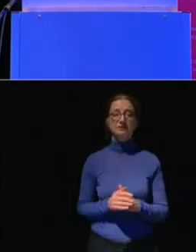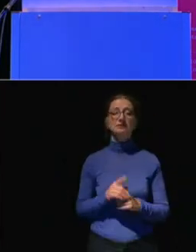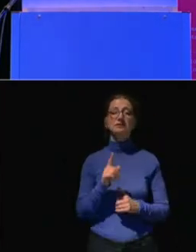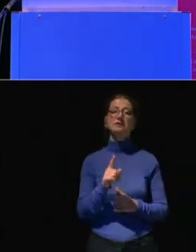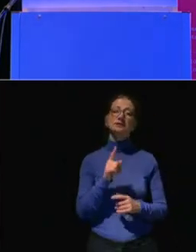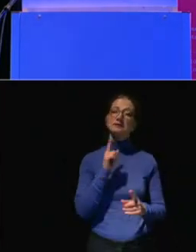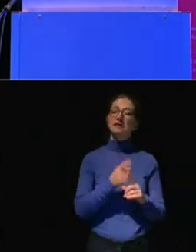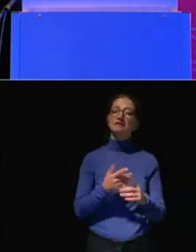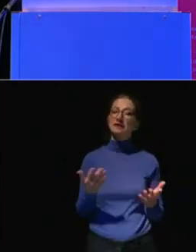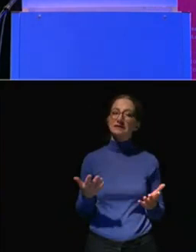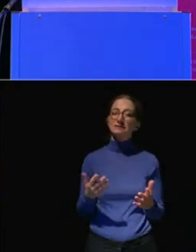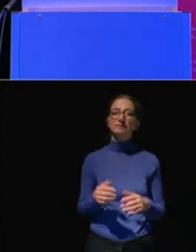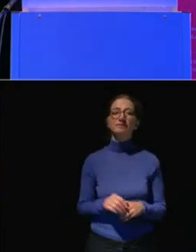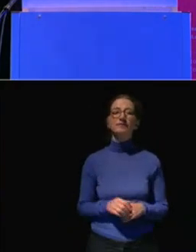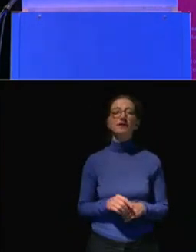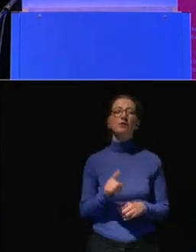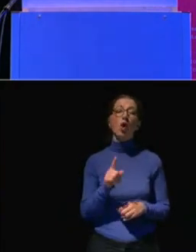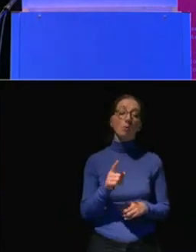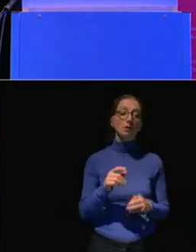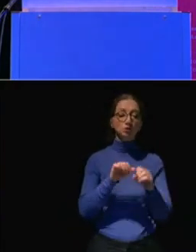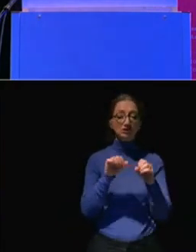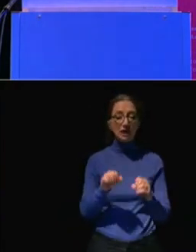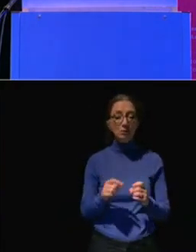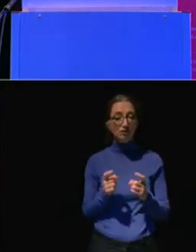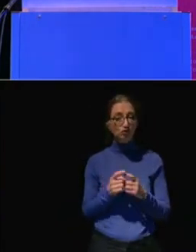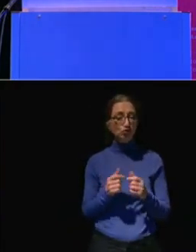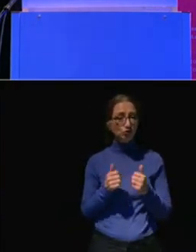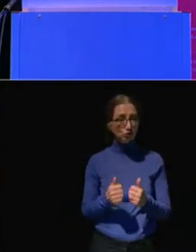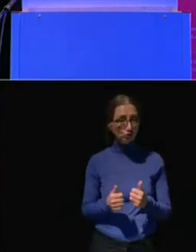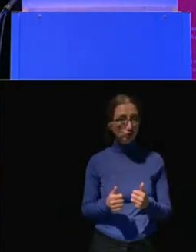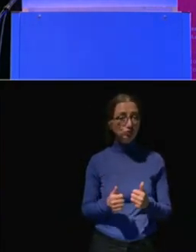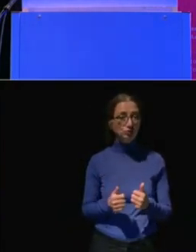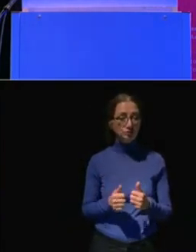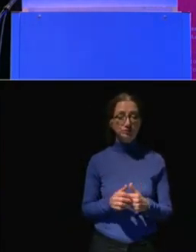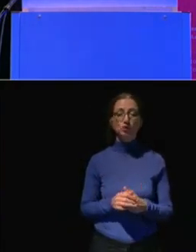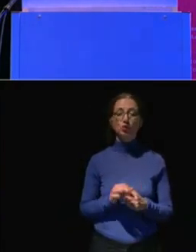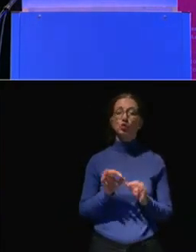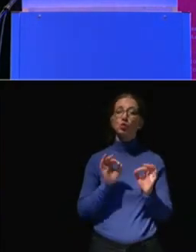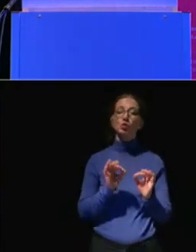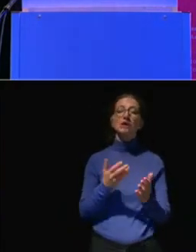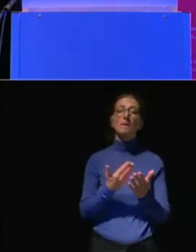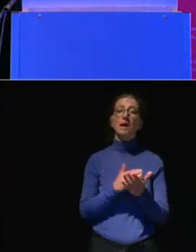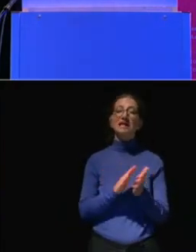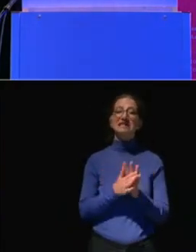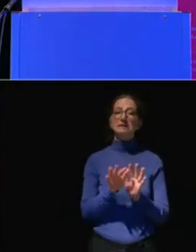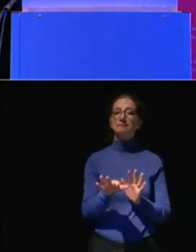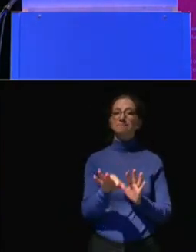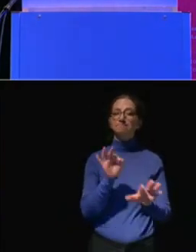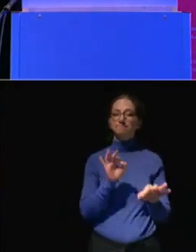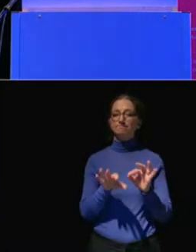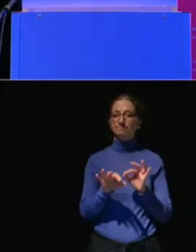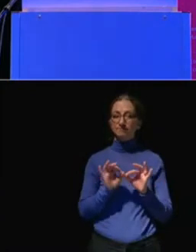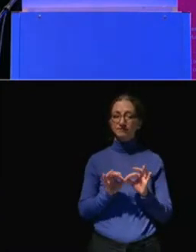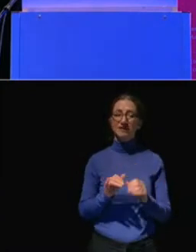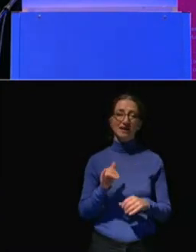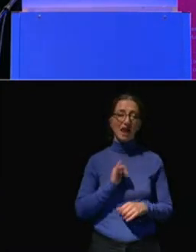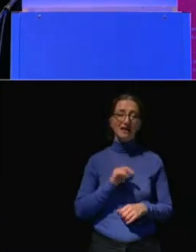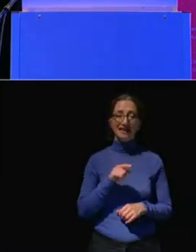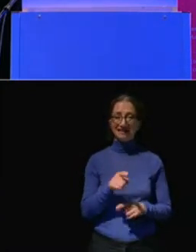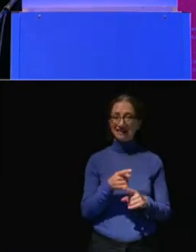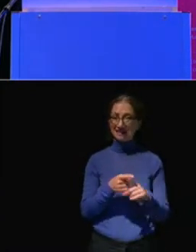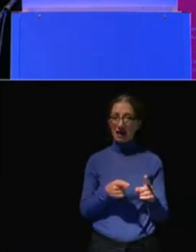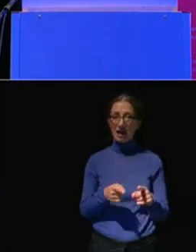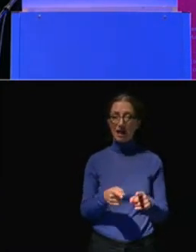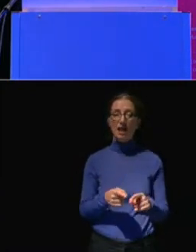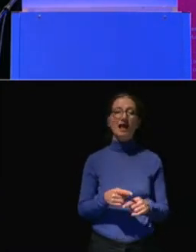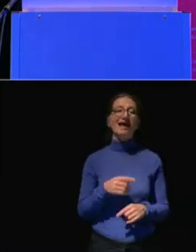ihre Funktionalität zu evaluieren und Good-Practice-Beispiele darzustellen. Leider haben wir in diesem Teil keine